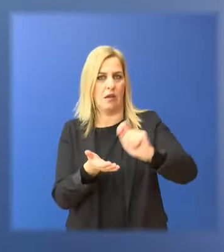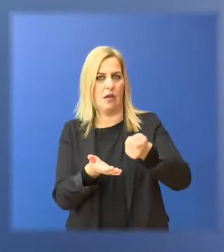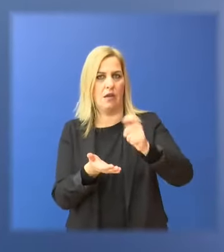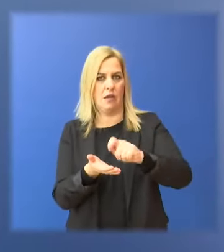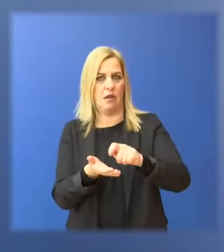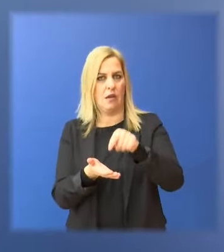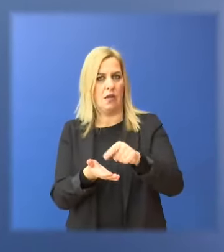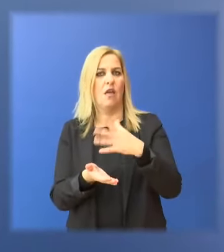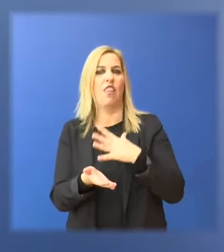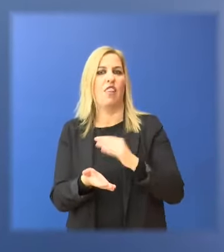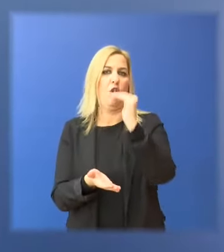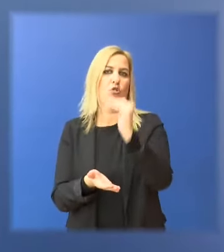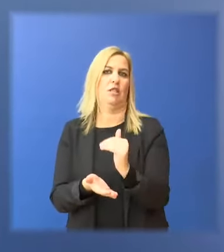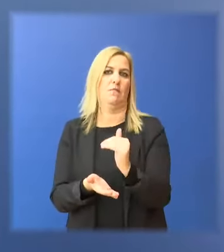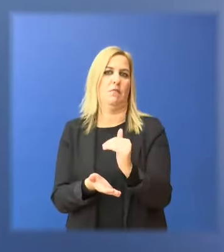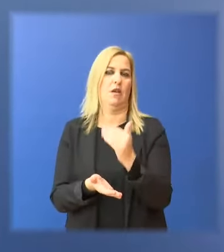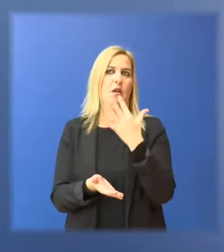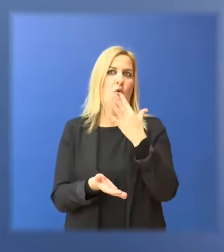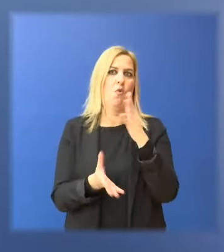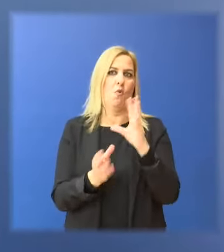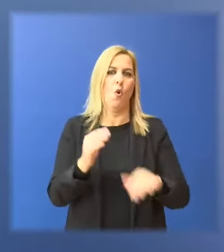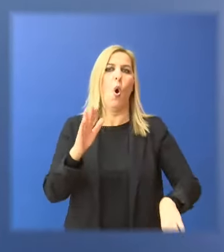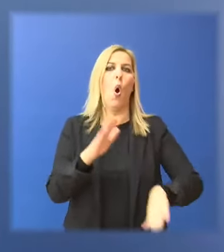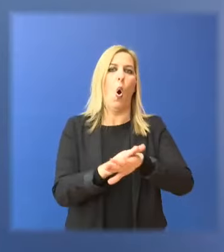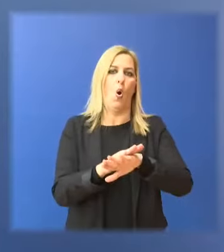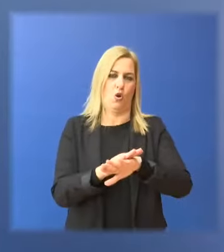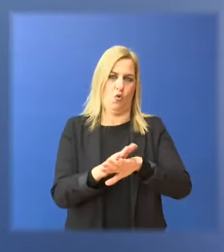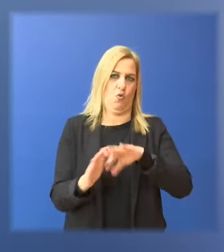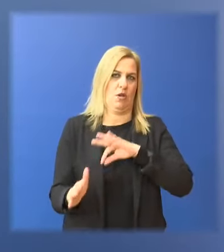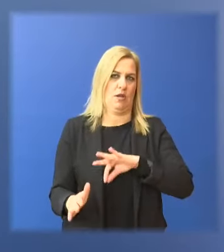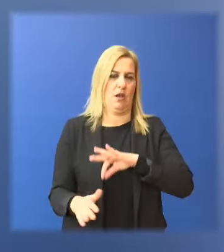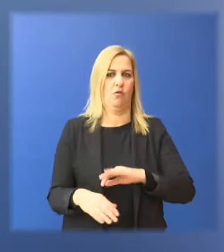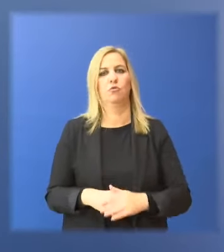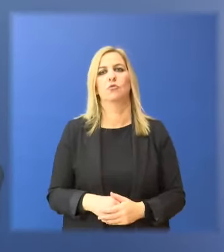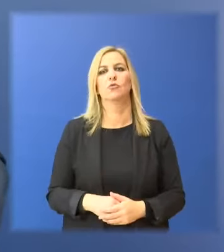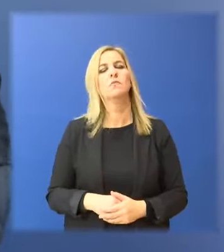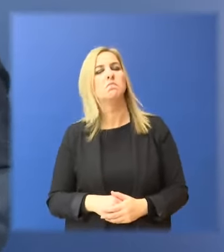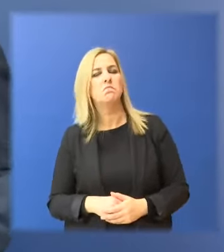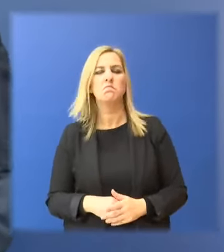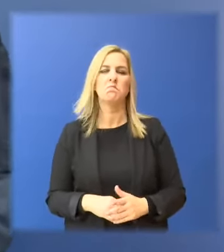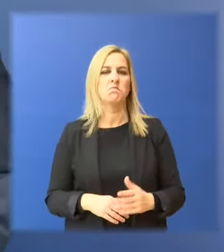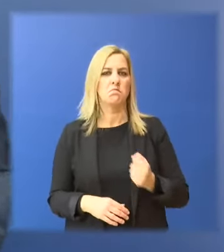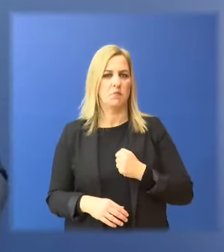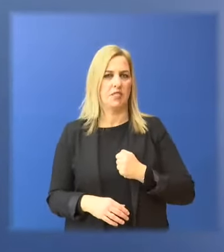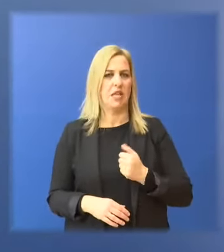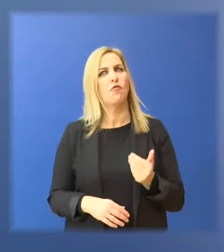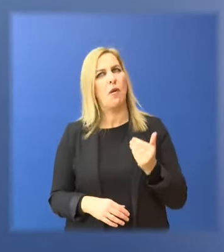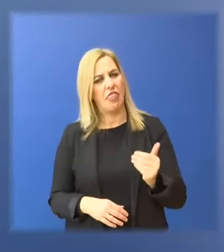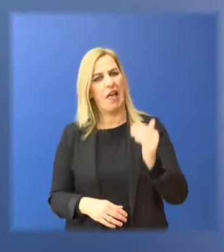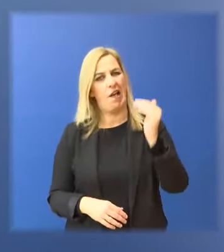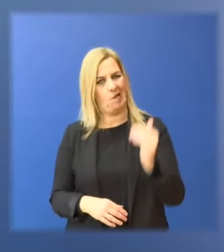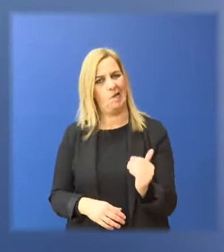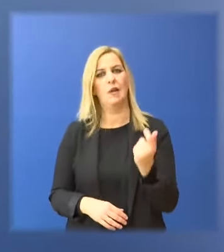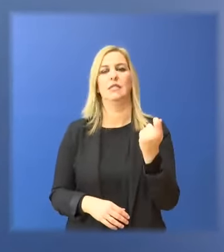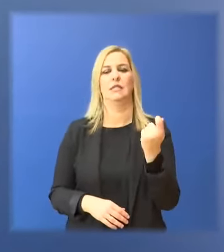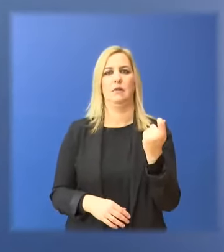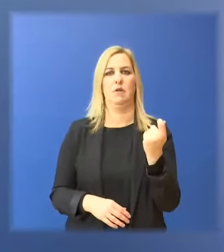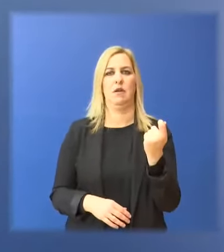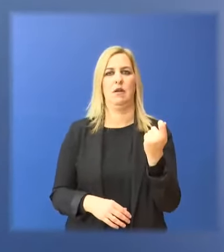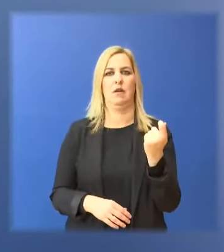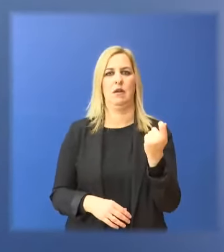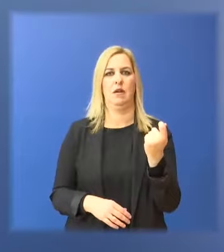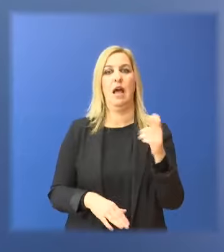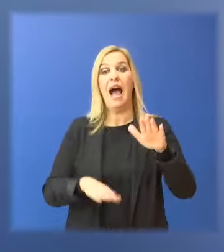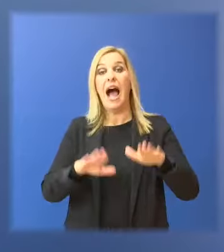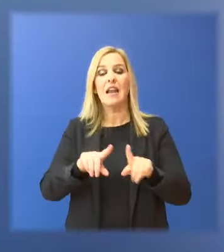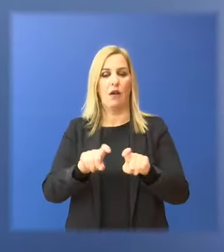να μειωθεί η τιμή με βάση αυτό το πλαφόν του 7% επιπλέον του κόστους. Υπάρχει μια εκτίμηση ότι θα έχουμε μειωμένες τιμές. Και αυτό έχει να κάνει από προϊόν σε προϊόν,